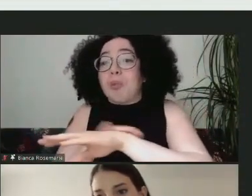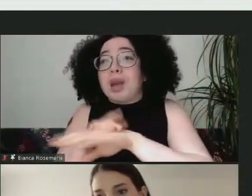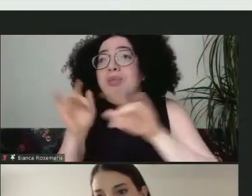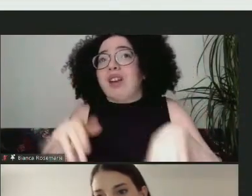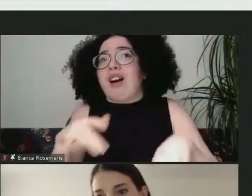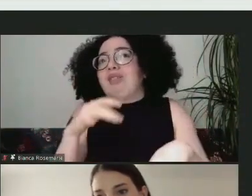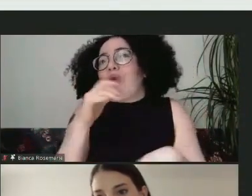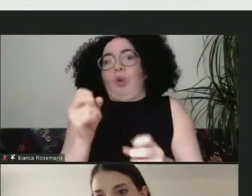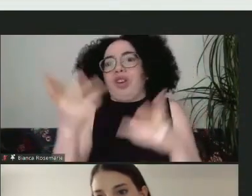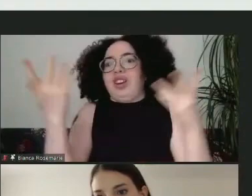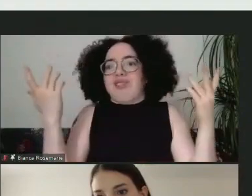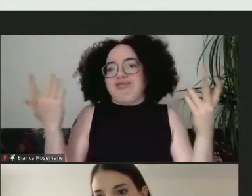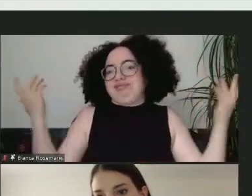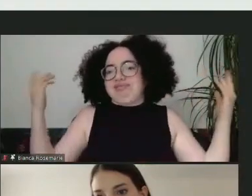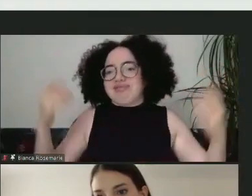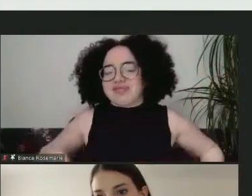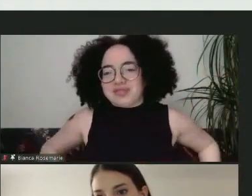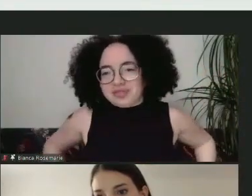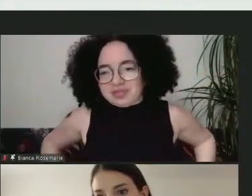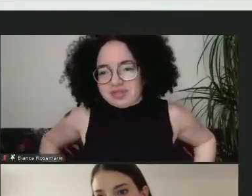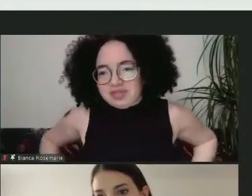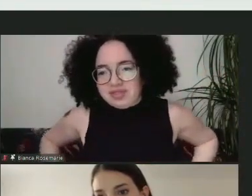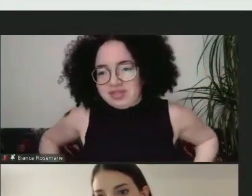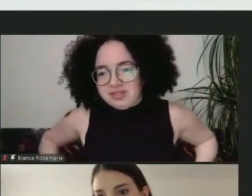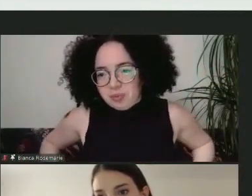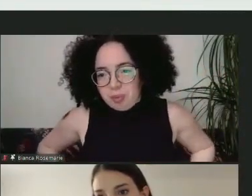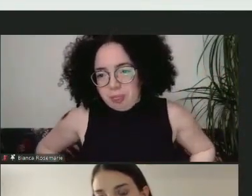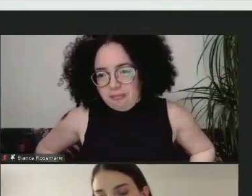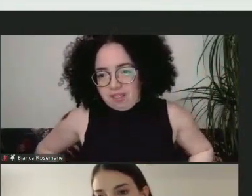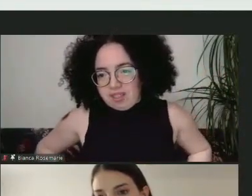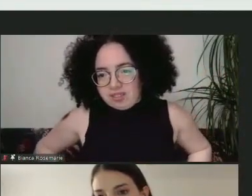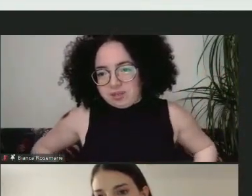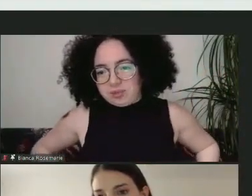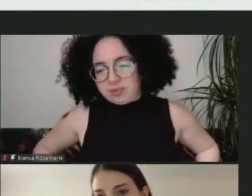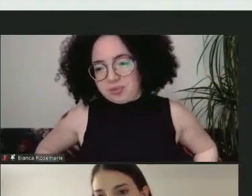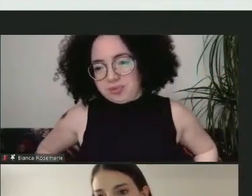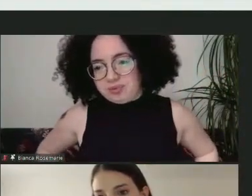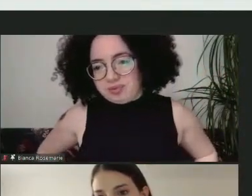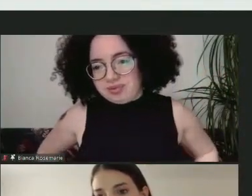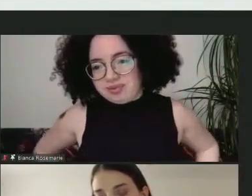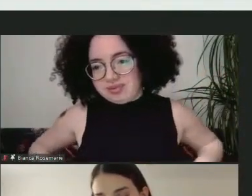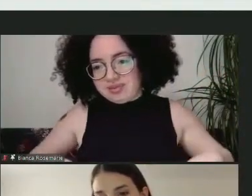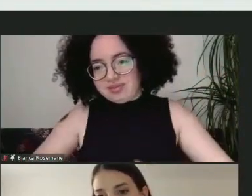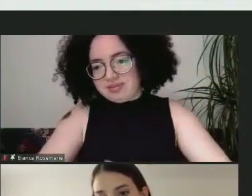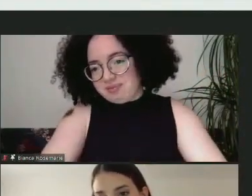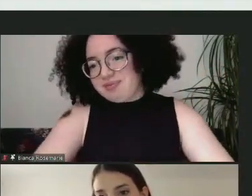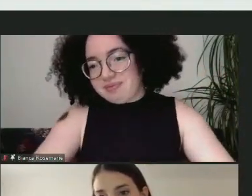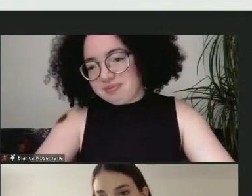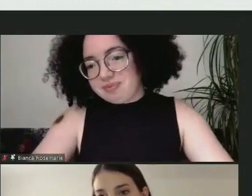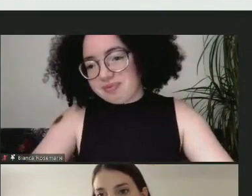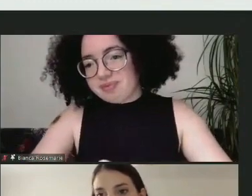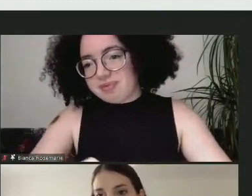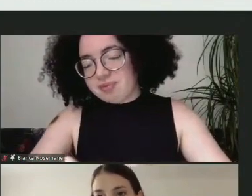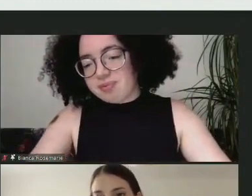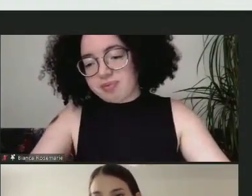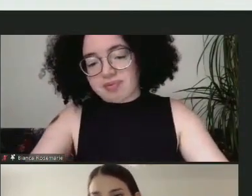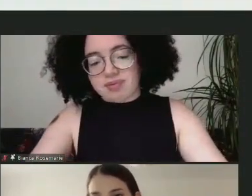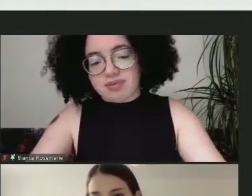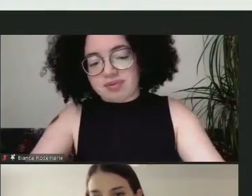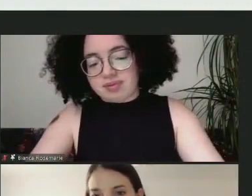sagen, das mit, ich kann nicht hören, aber ja, habe eine andere Haut und fertig.